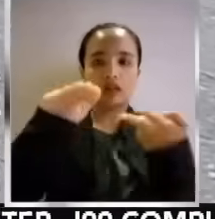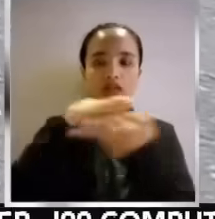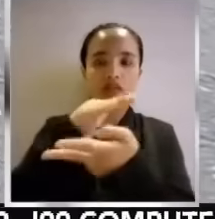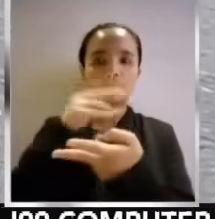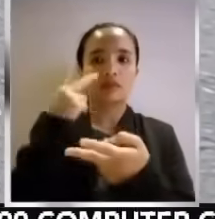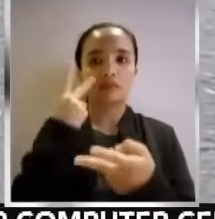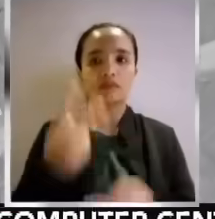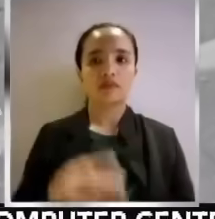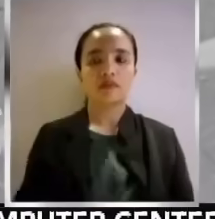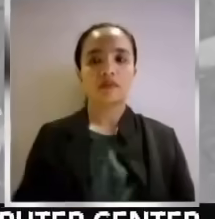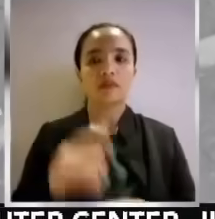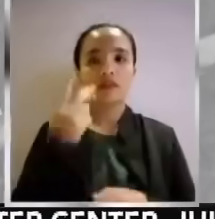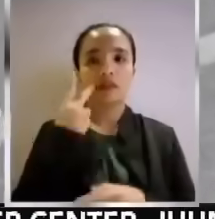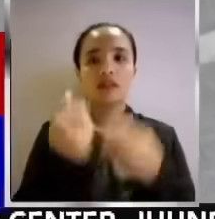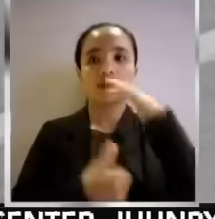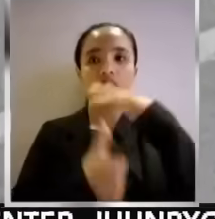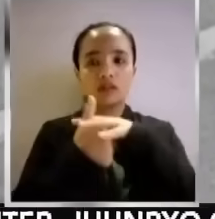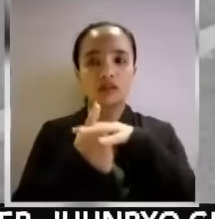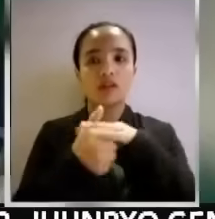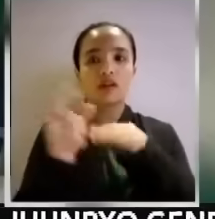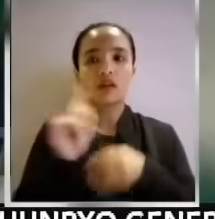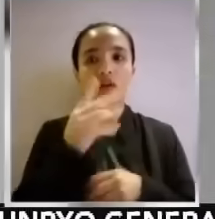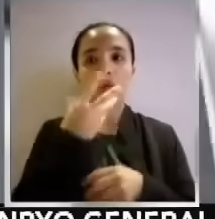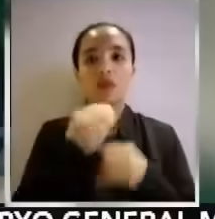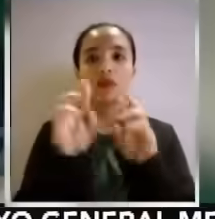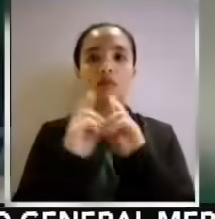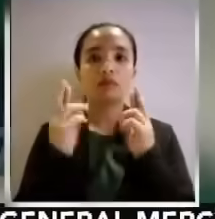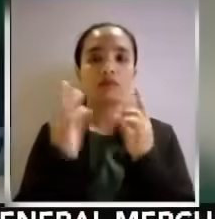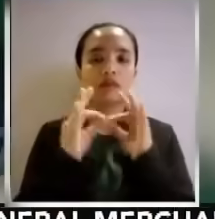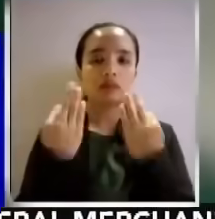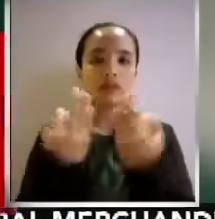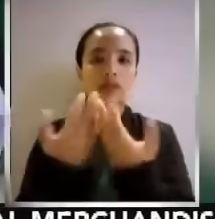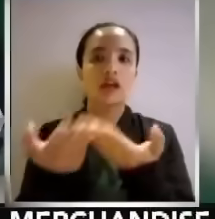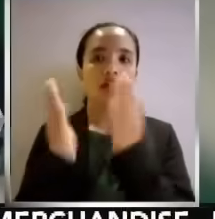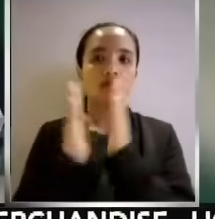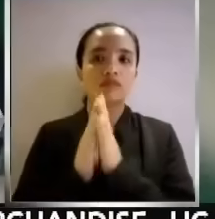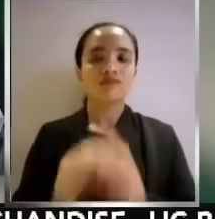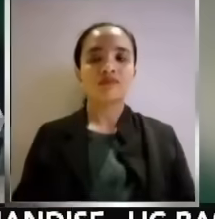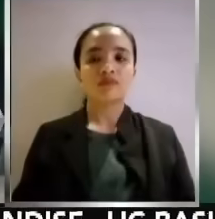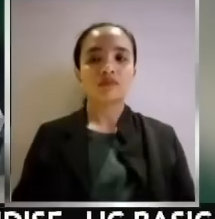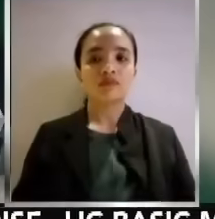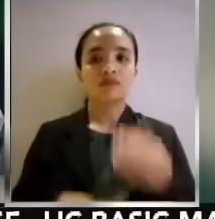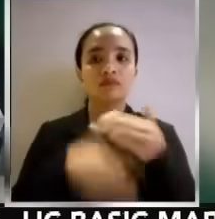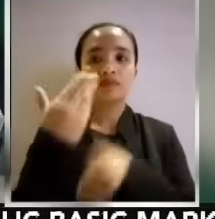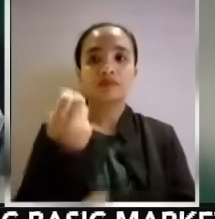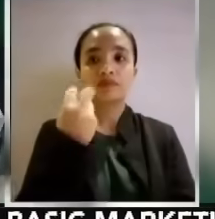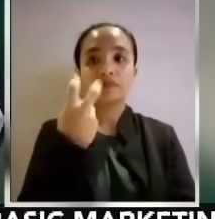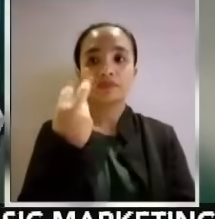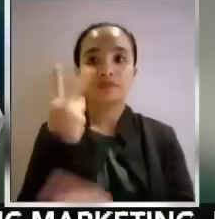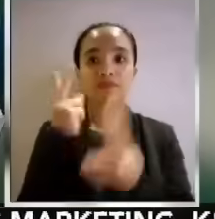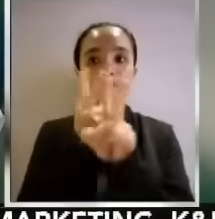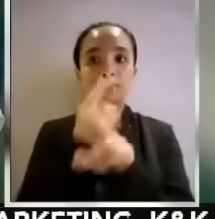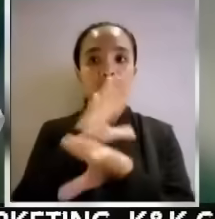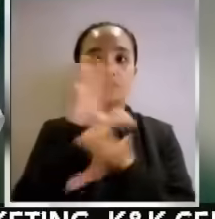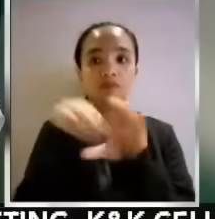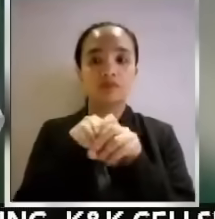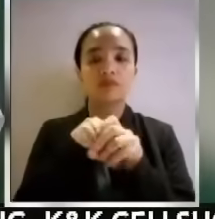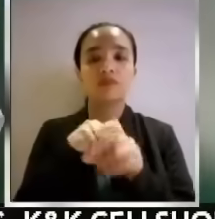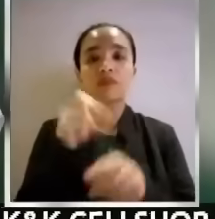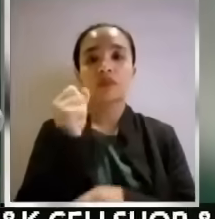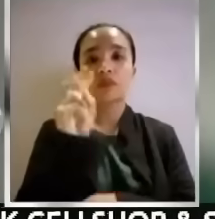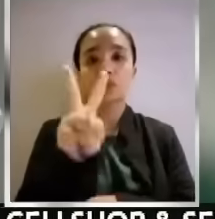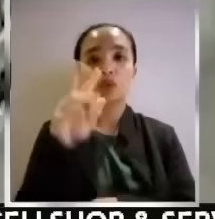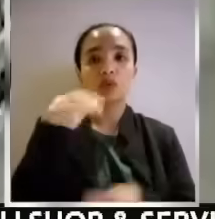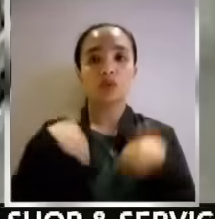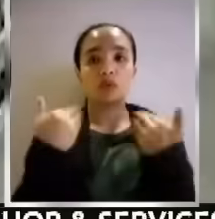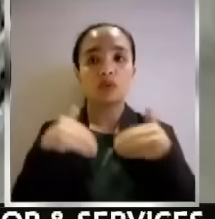Tumangging magbigay ng pahayag ang mga kaanak ng biktima. 12 sakay ng van, kabilang ang 2 menor de edad, sugatan sa aksidente